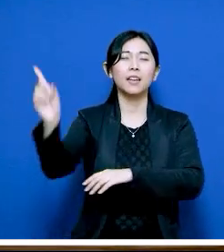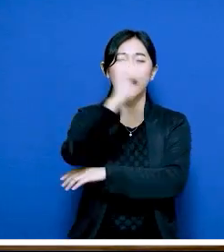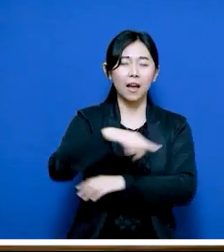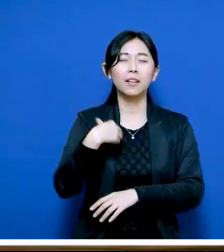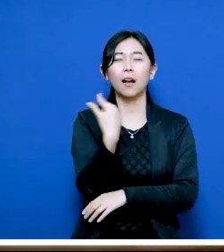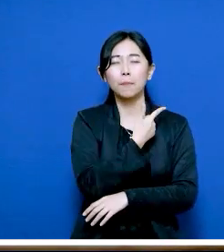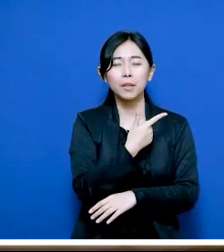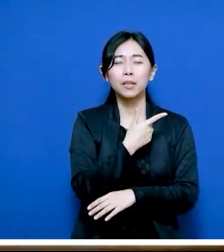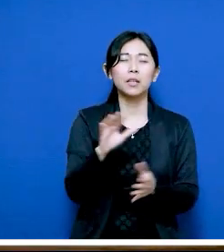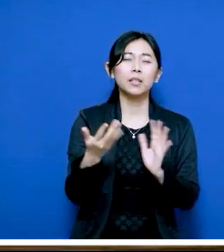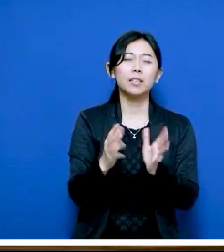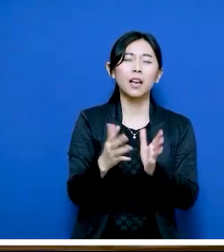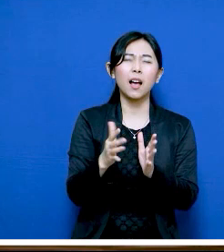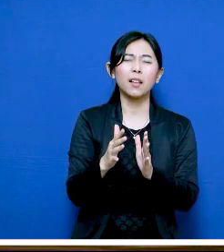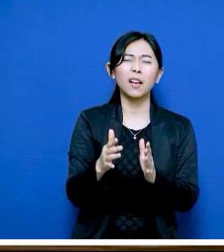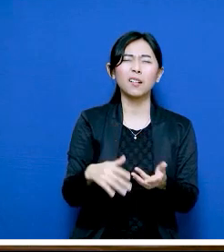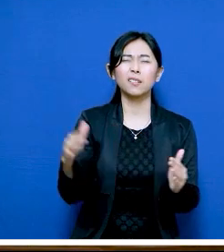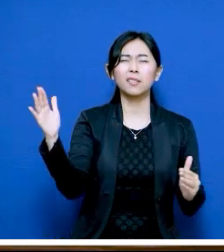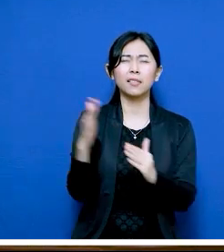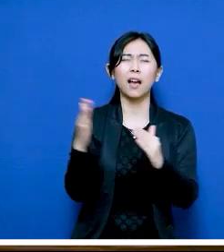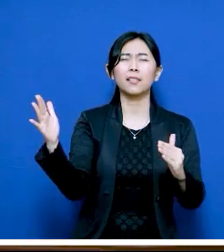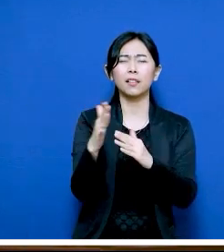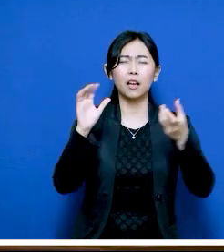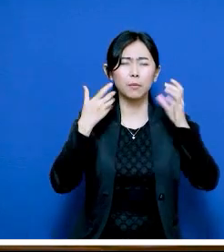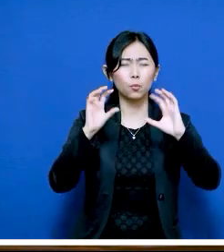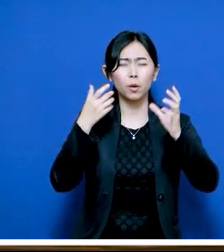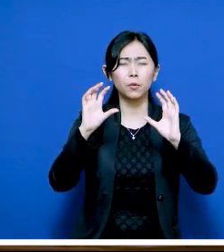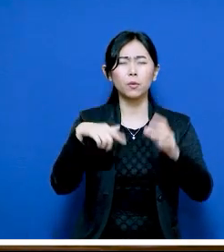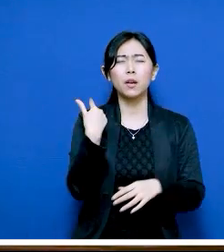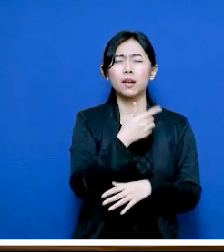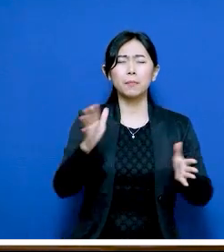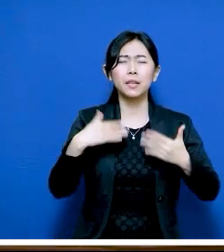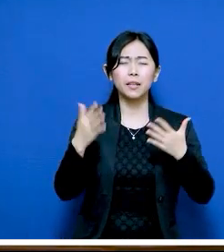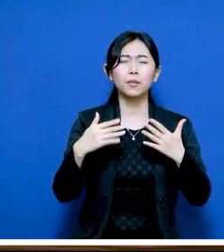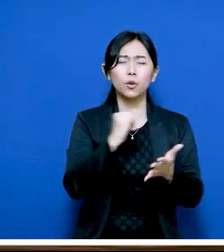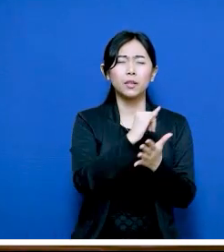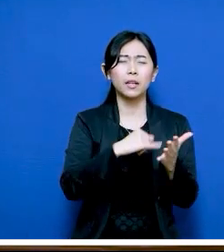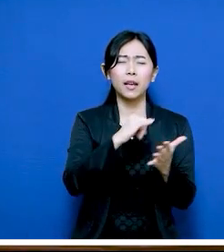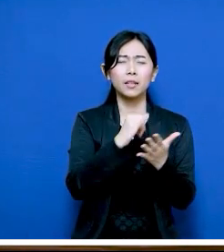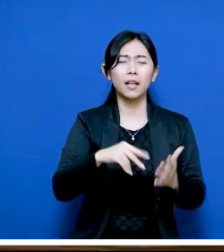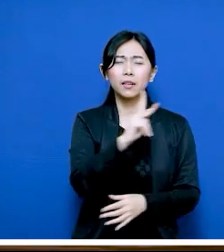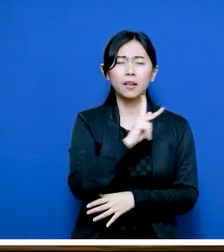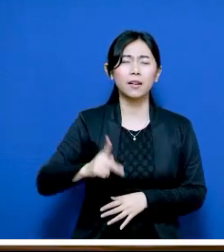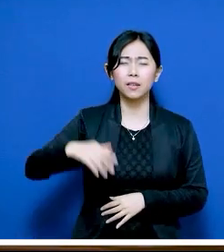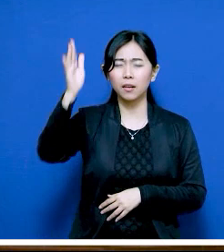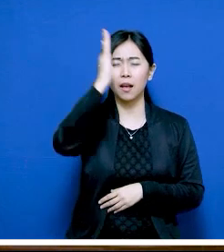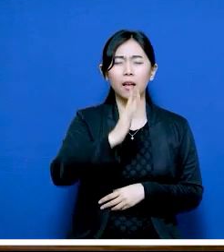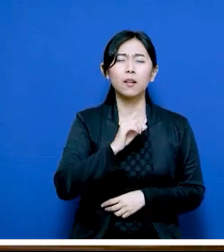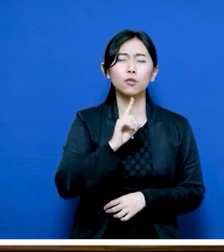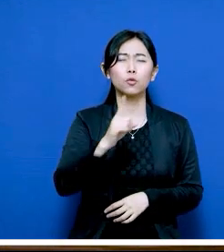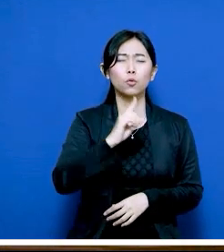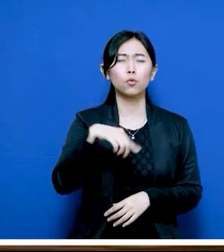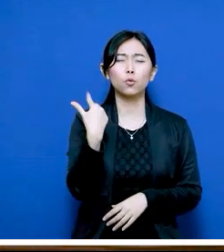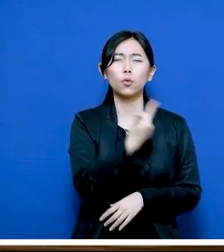berbagai tantangan dan pergumulan. Kami rindu nilai-nilai kerajaan Allah sungguh-sungguh